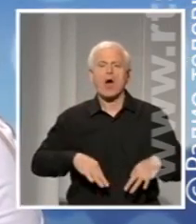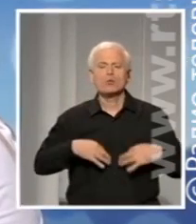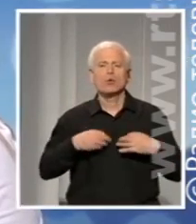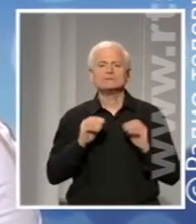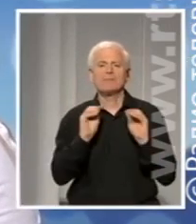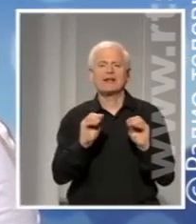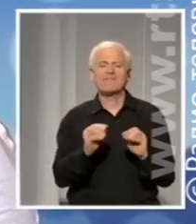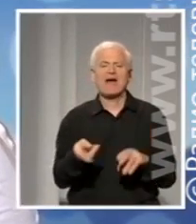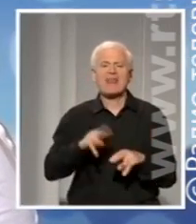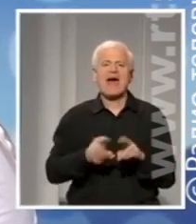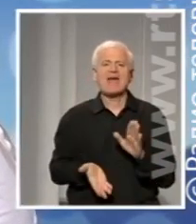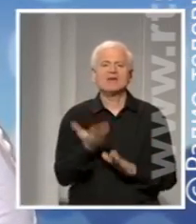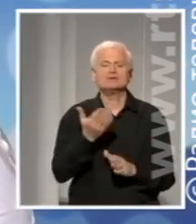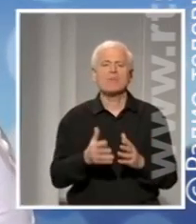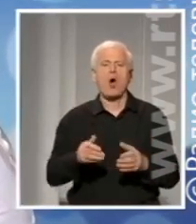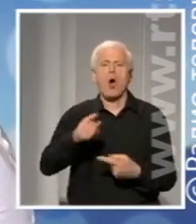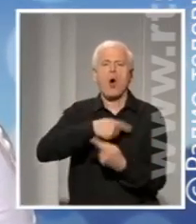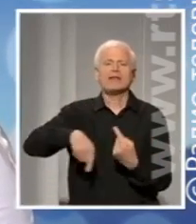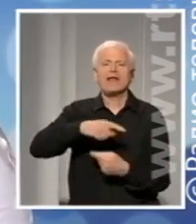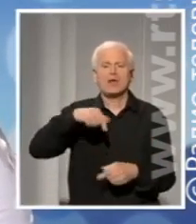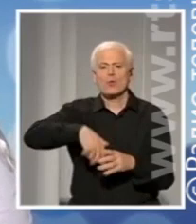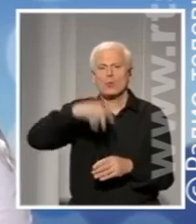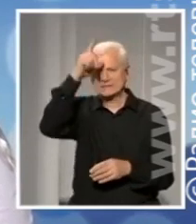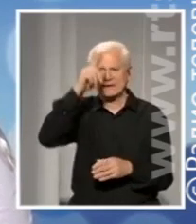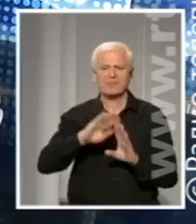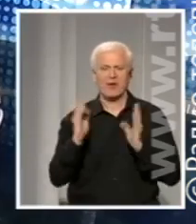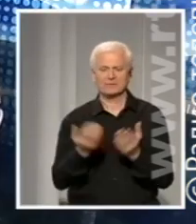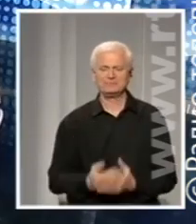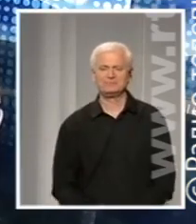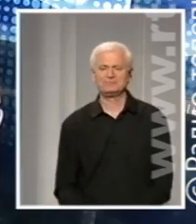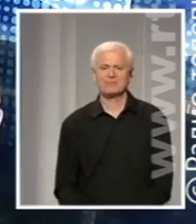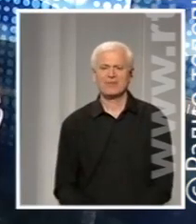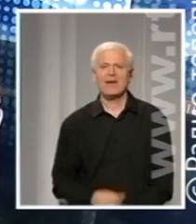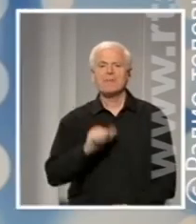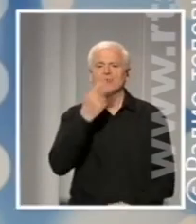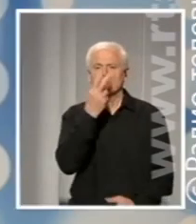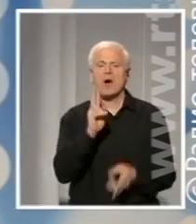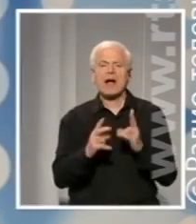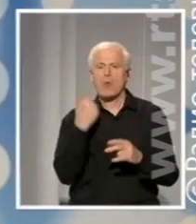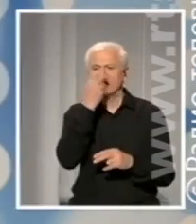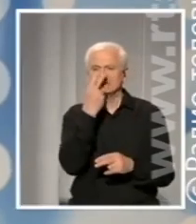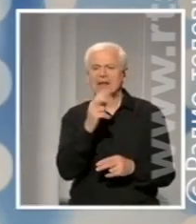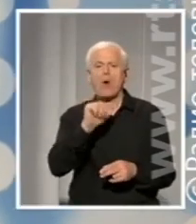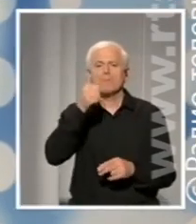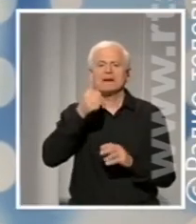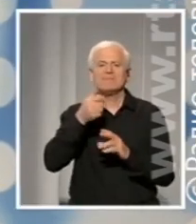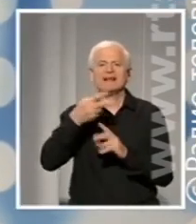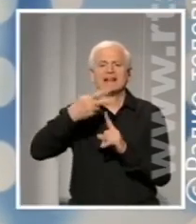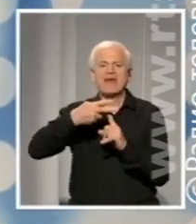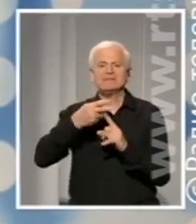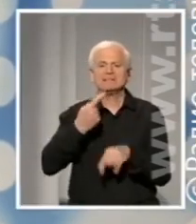predavala najvećem odeljenju u Srbiji. Dobrodošli. Tako je, dobro večer. Da vidimo prvo kako je izgledao prvi televizijski